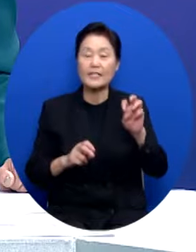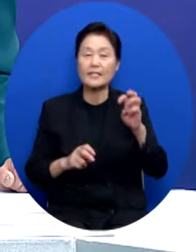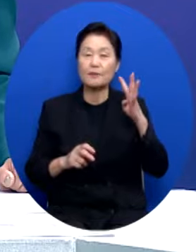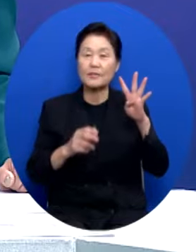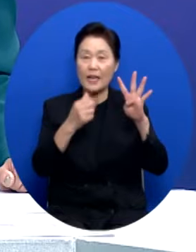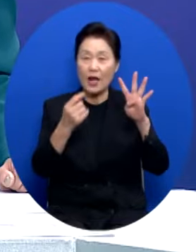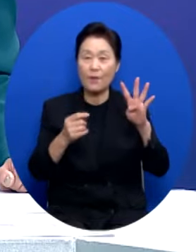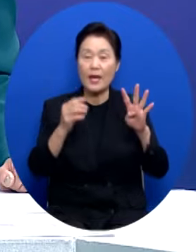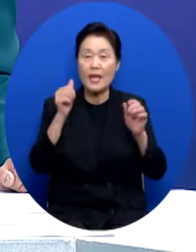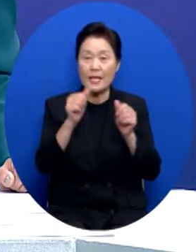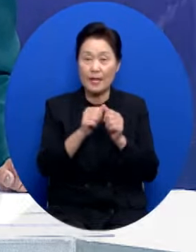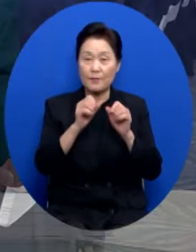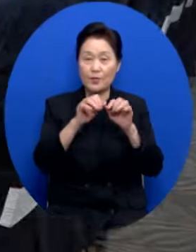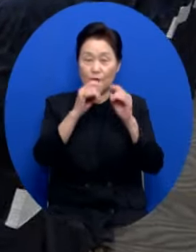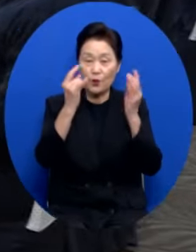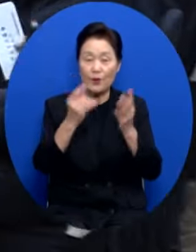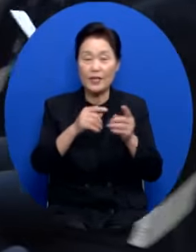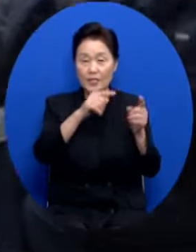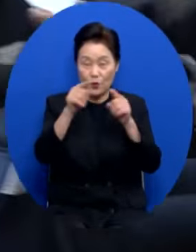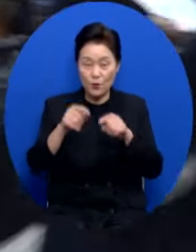전국대회를 개최했습니다.